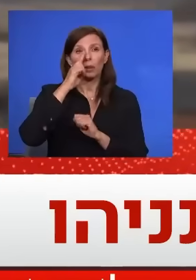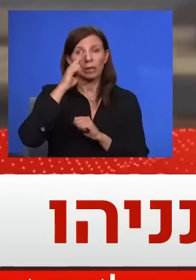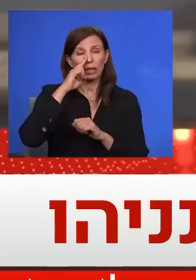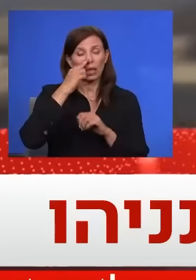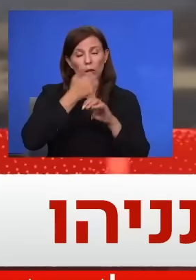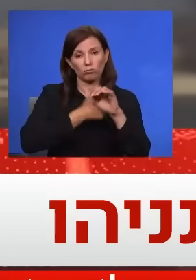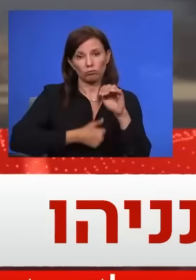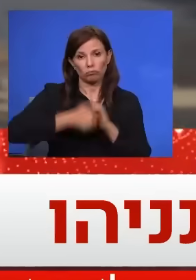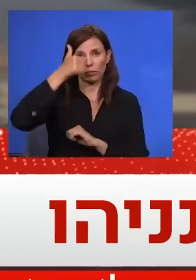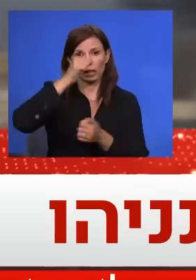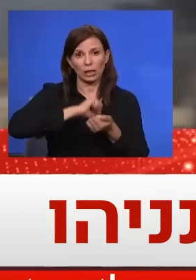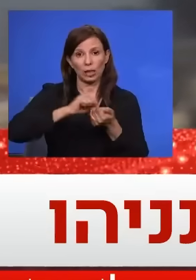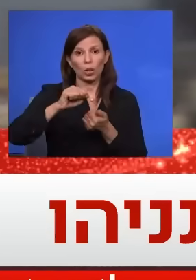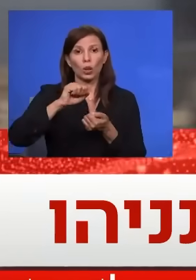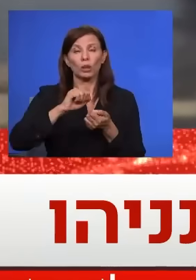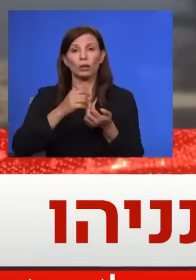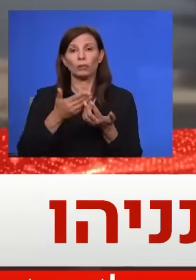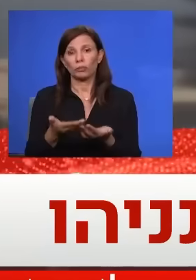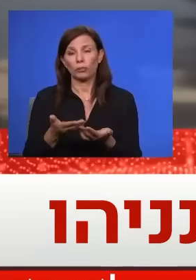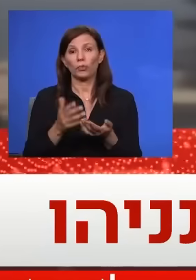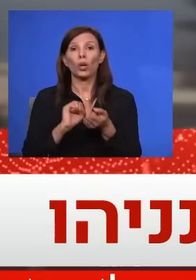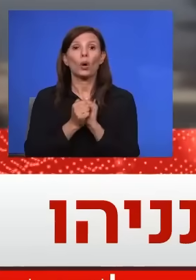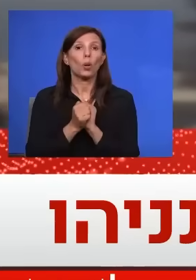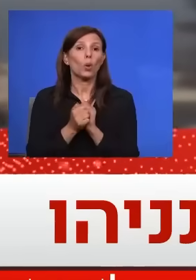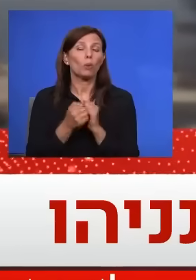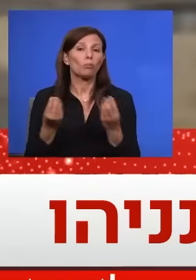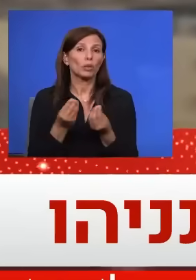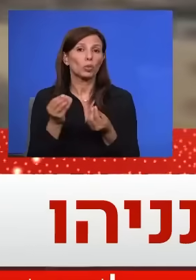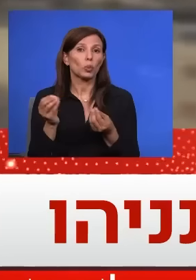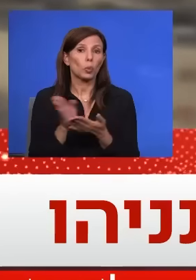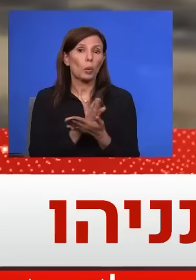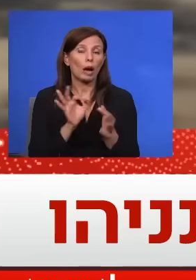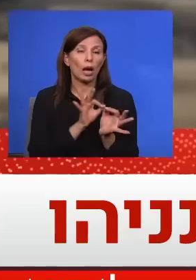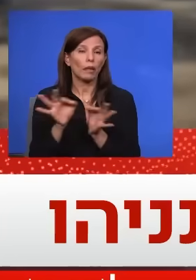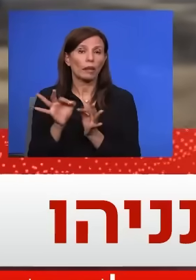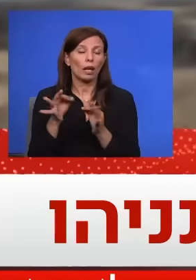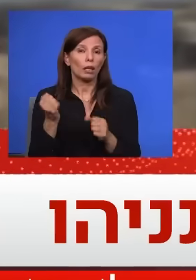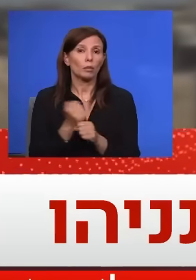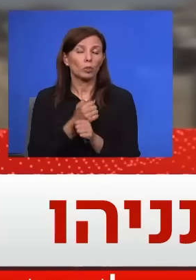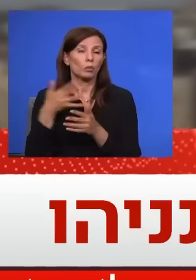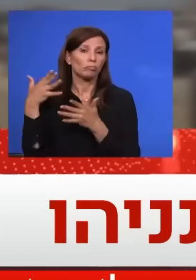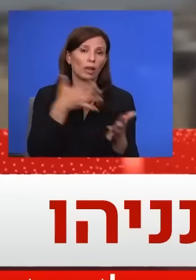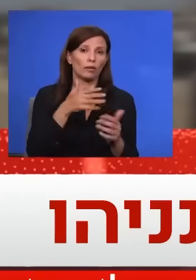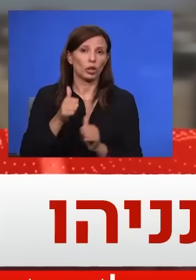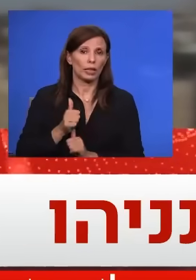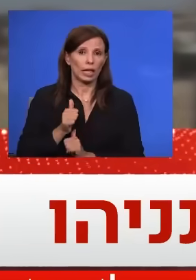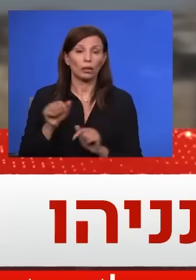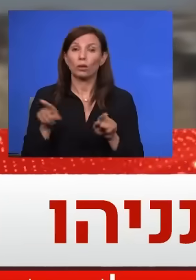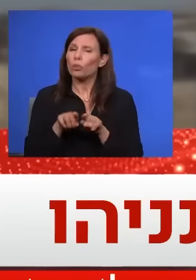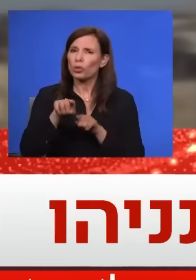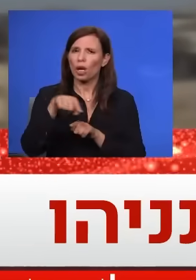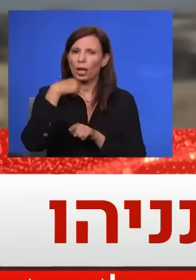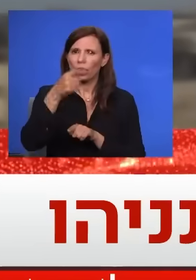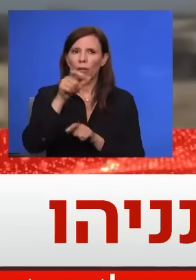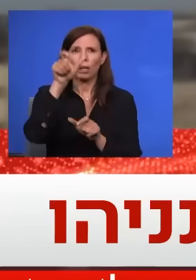מדובר בניסיון חיסול או באיזה הכנה לקראת פעולה התקפית של צה"ל. ובאמת, כמו שציינת, גם תושבי הדרום, הנגב